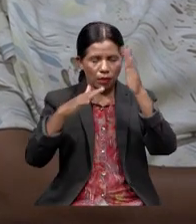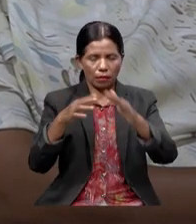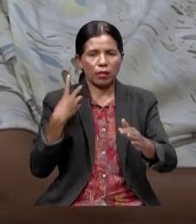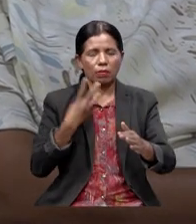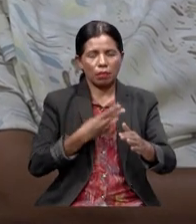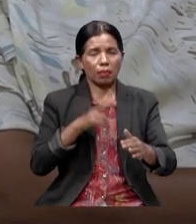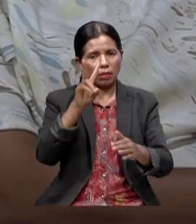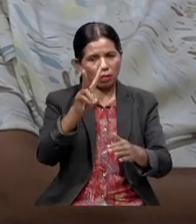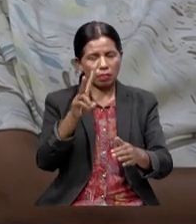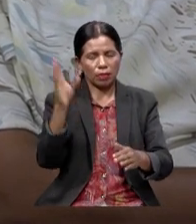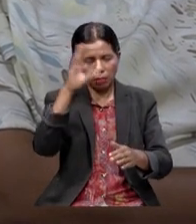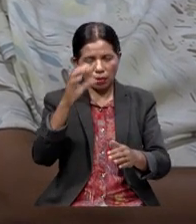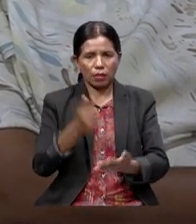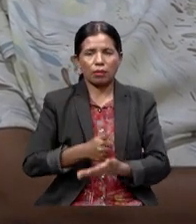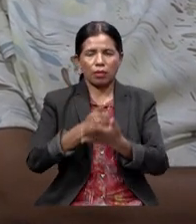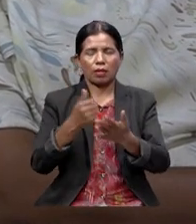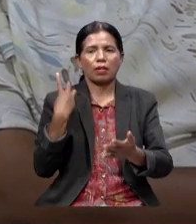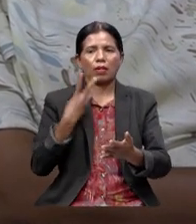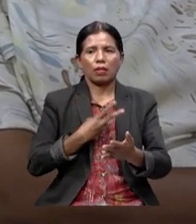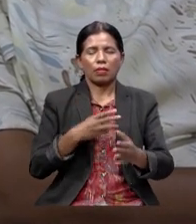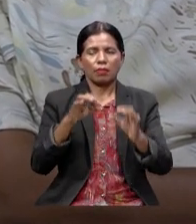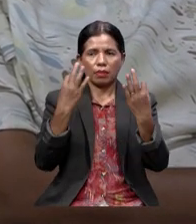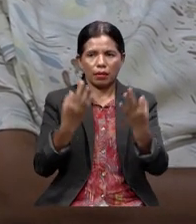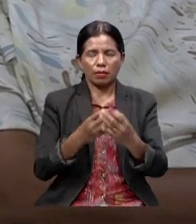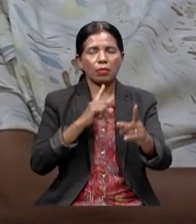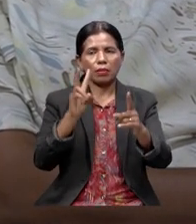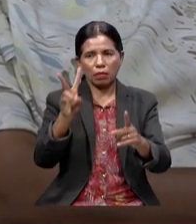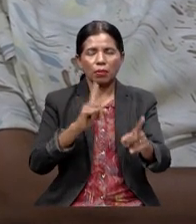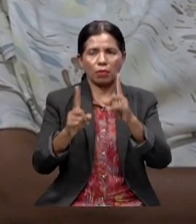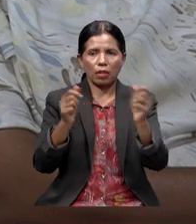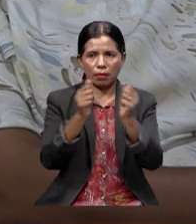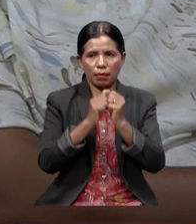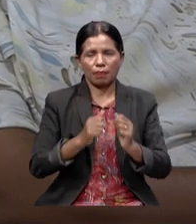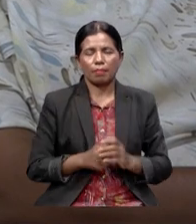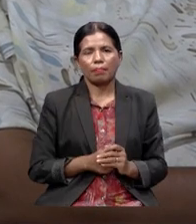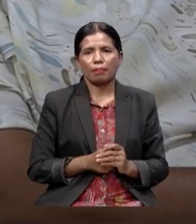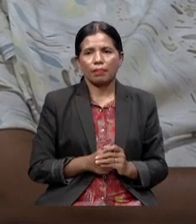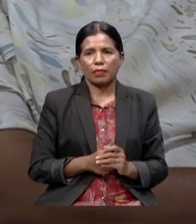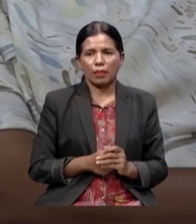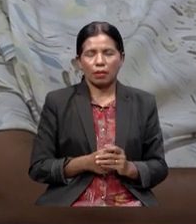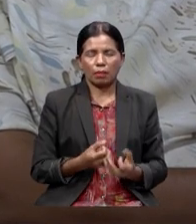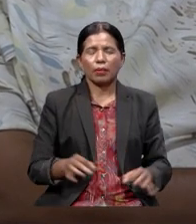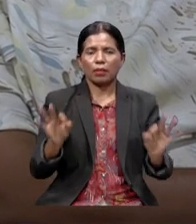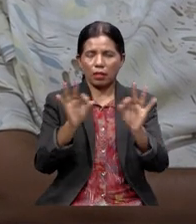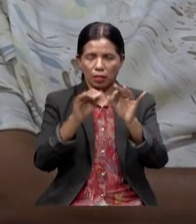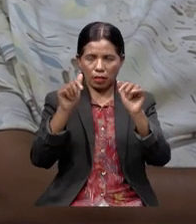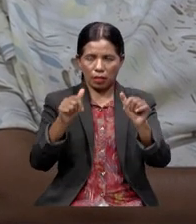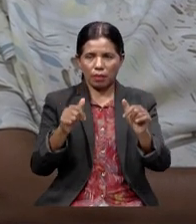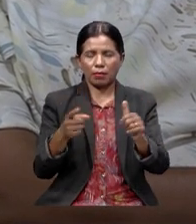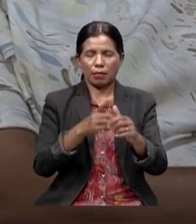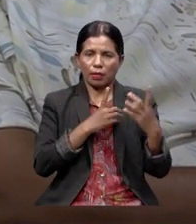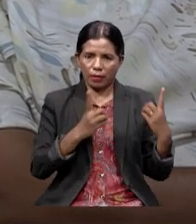domi mal, itu mau buka mal, itu maka forum family, itu maka kolega mal. Tapi ni maka yang principal ni, primer ni